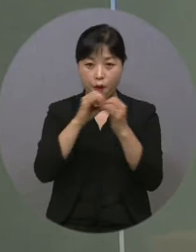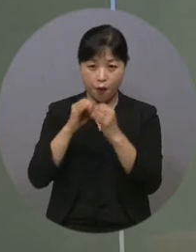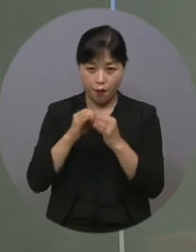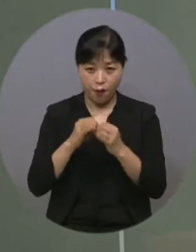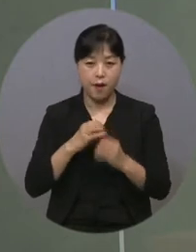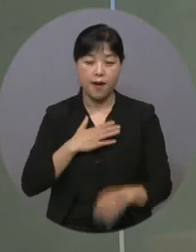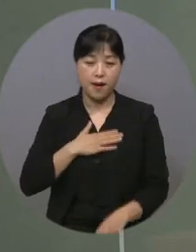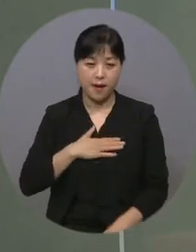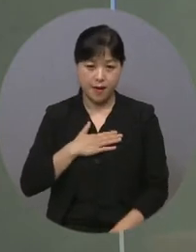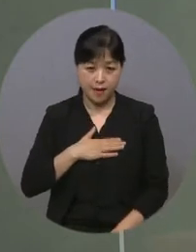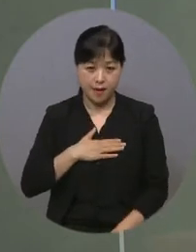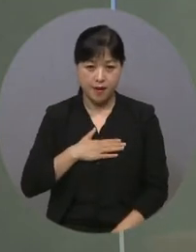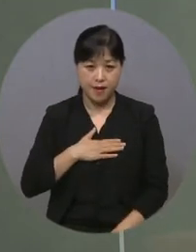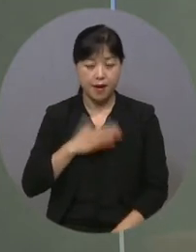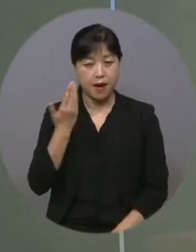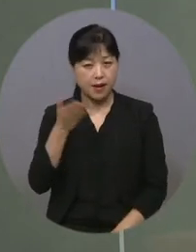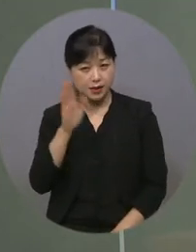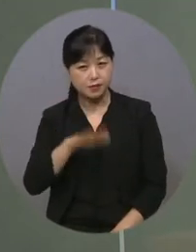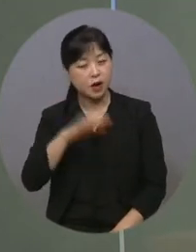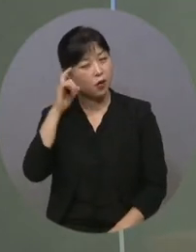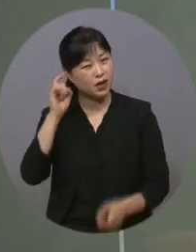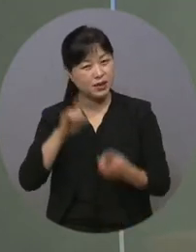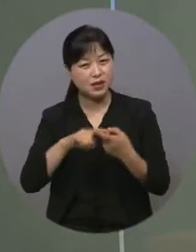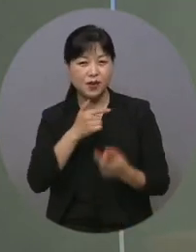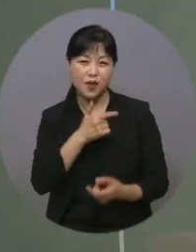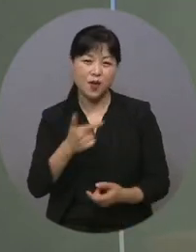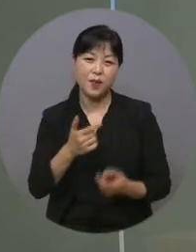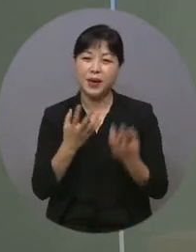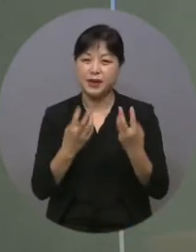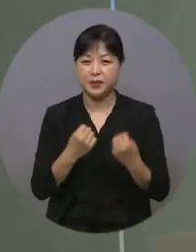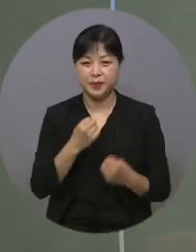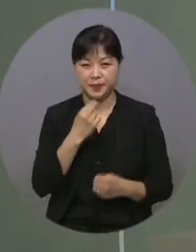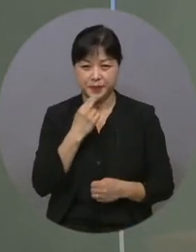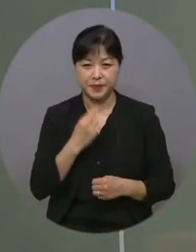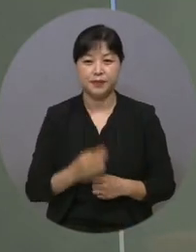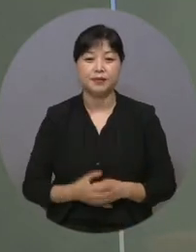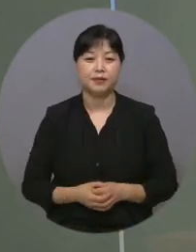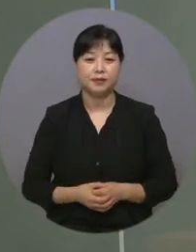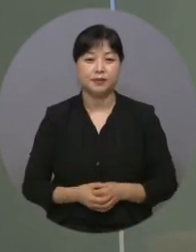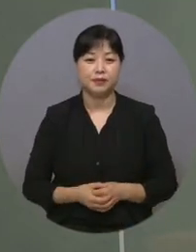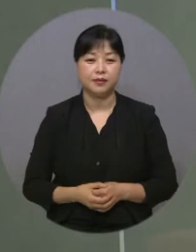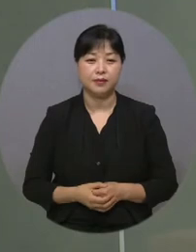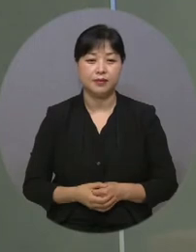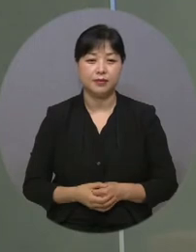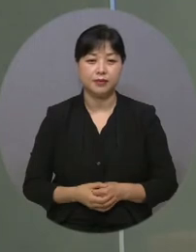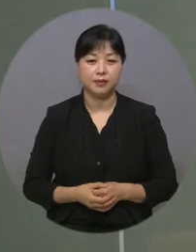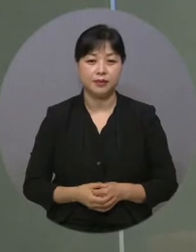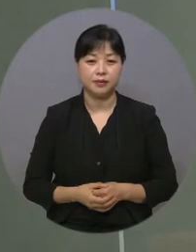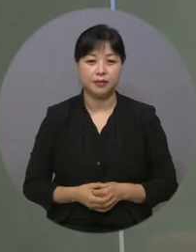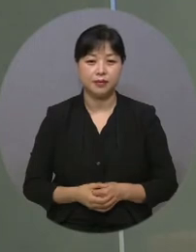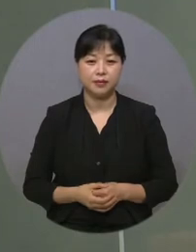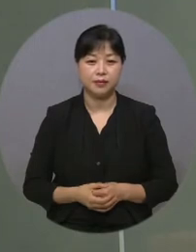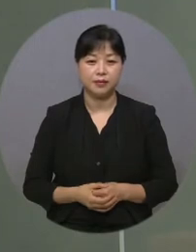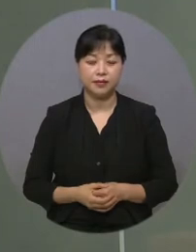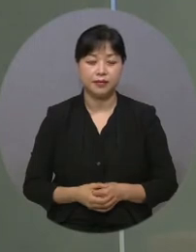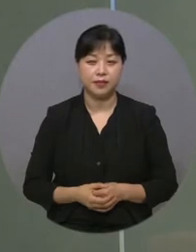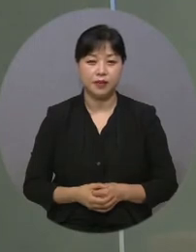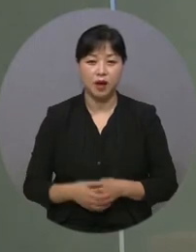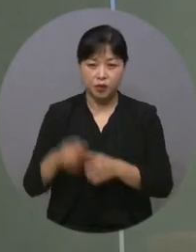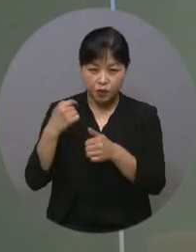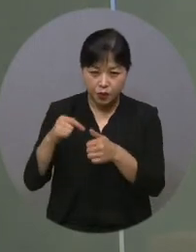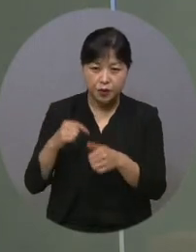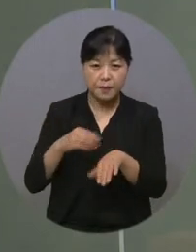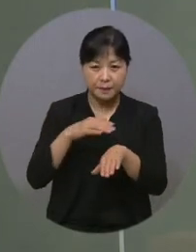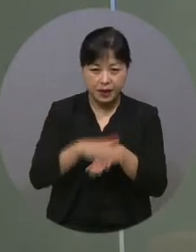있으면서도 그 깊은 관심을 잘 안 가져요. 예. 또 무슨 교육을 이렇게